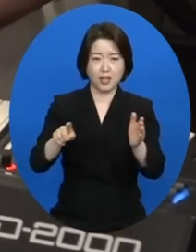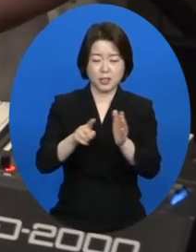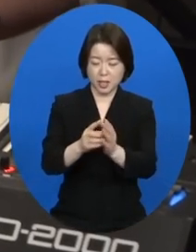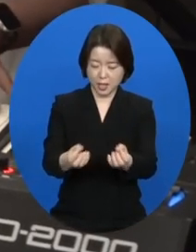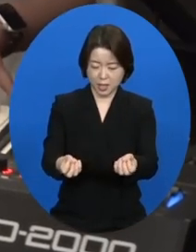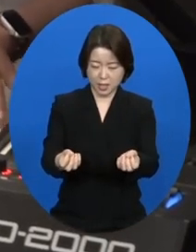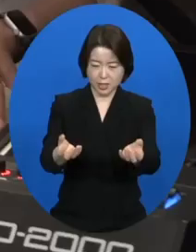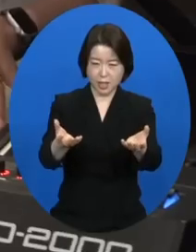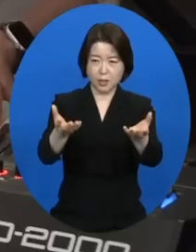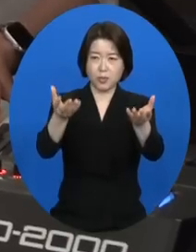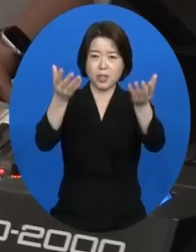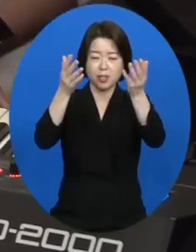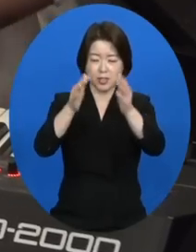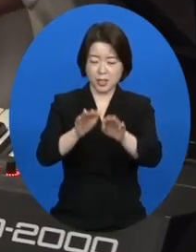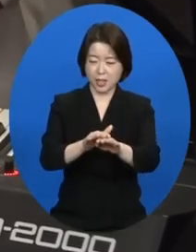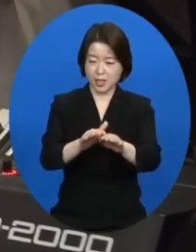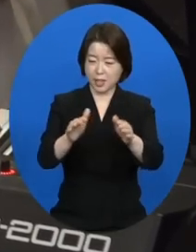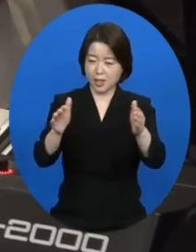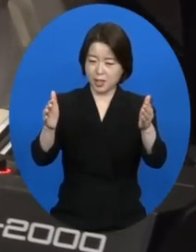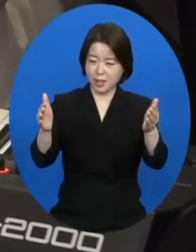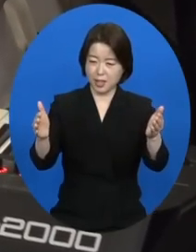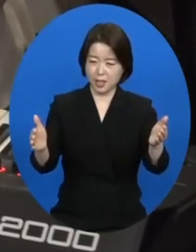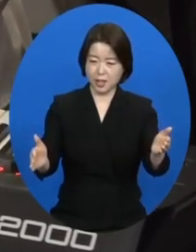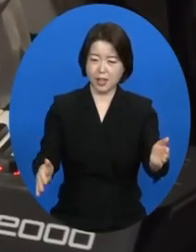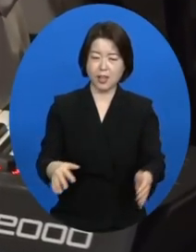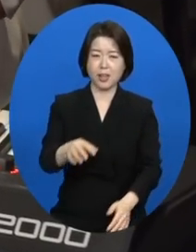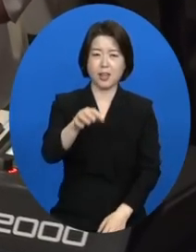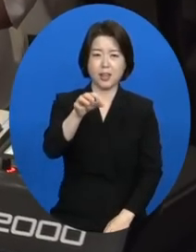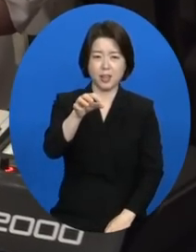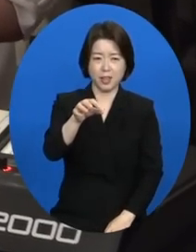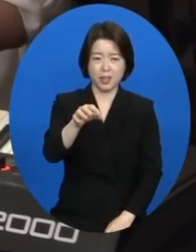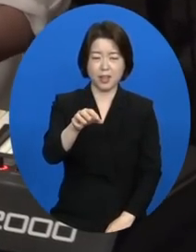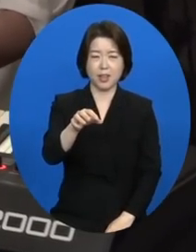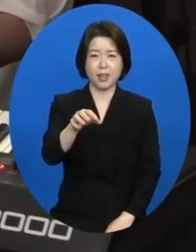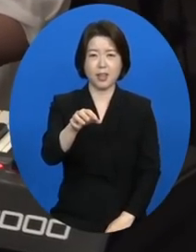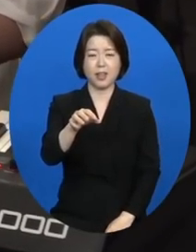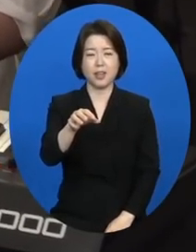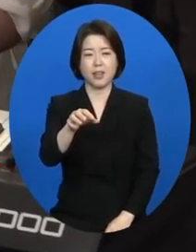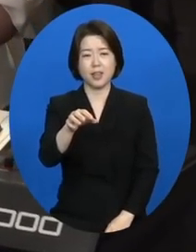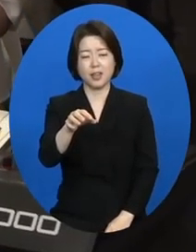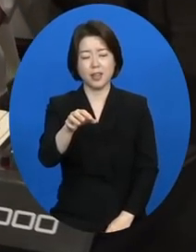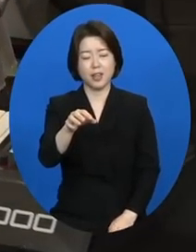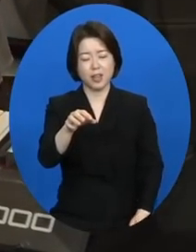주위한 제단 위에 우리 모두를 드립니다.